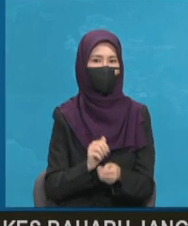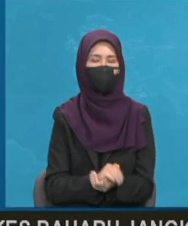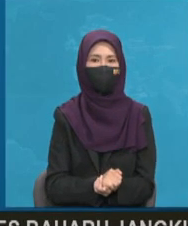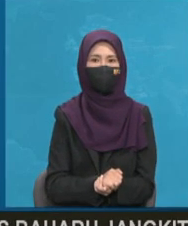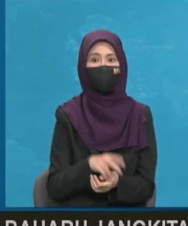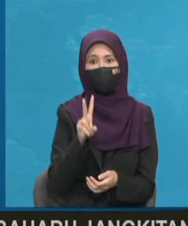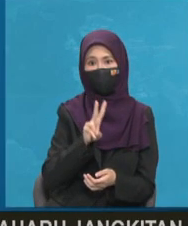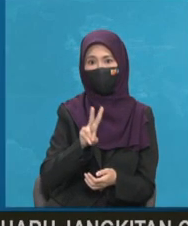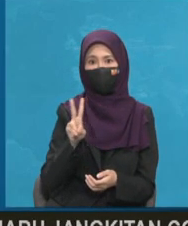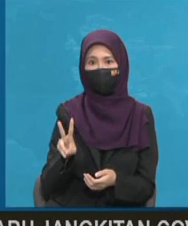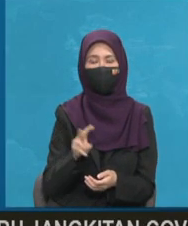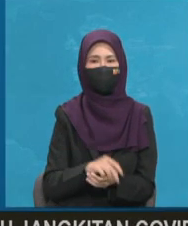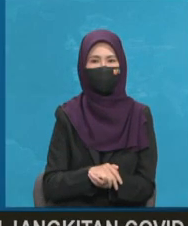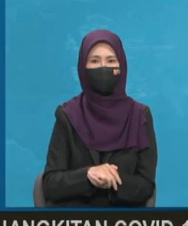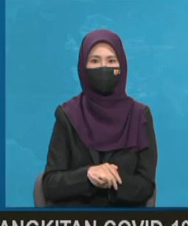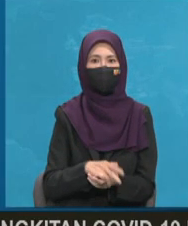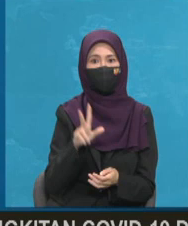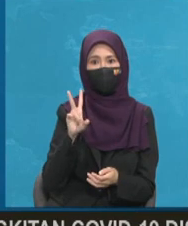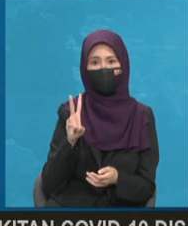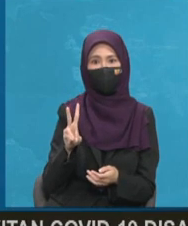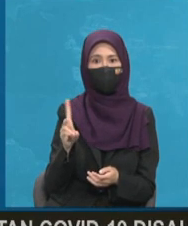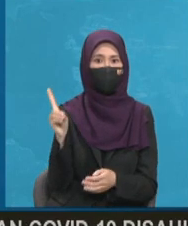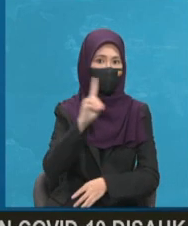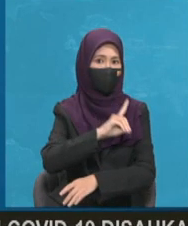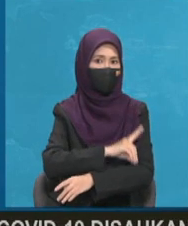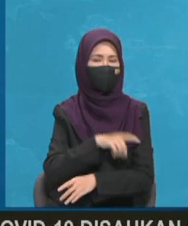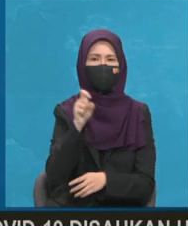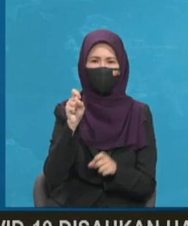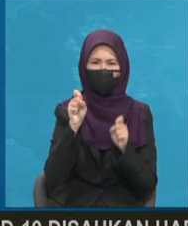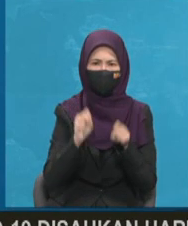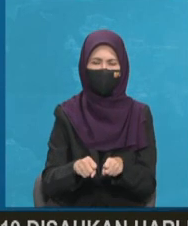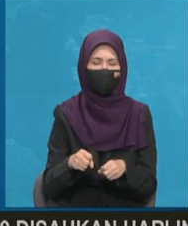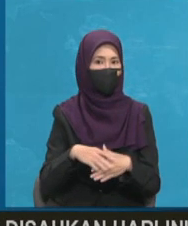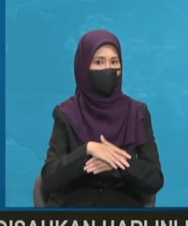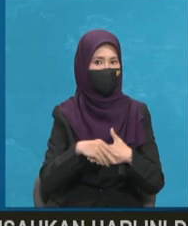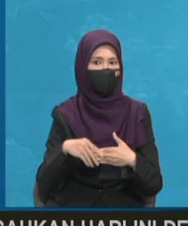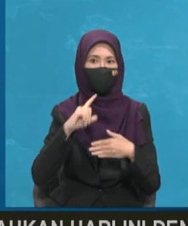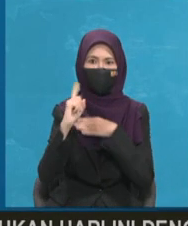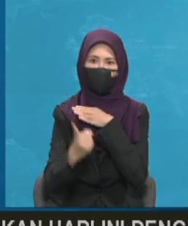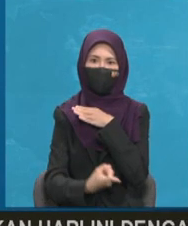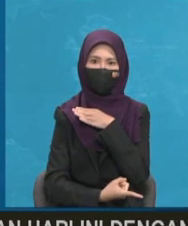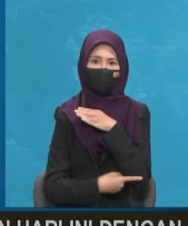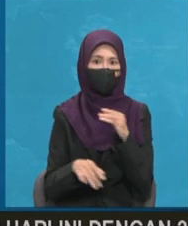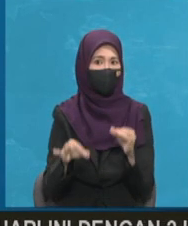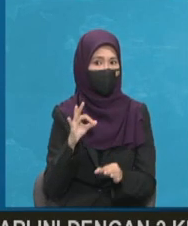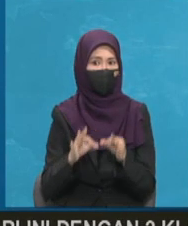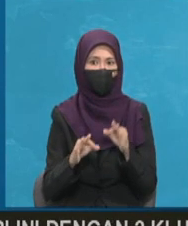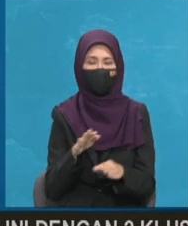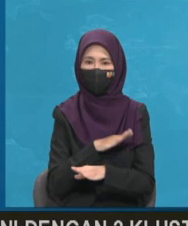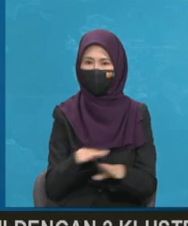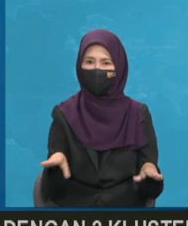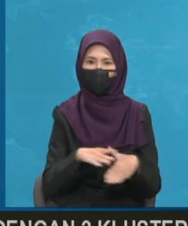ag2o masyarakat diberi tempoh tujuh hari untuk menjelaskan janda tersebut dan jika g Jelaskan denda Boli dihadapkan ke mahkamah